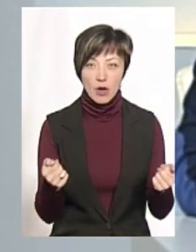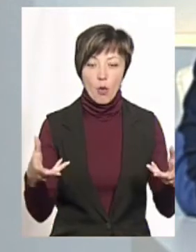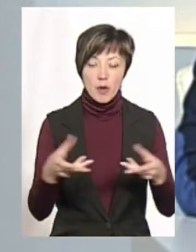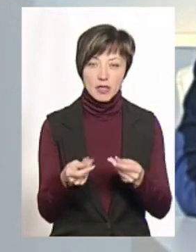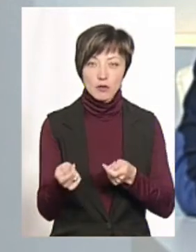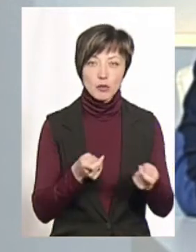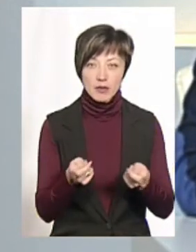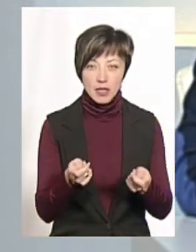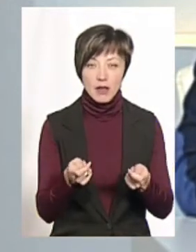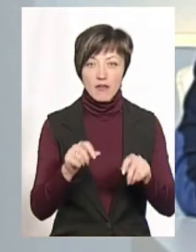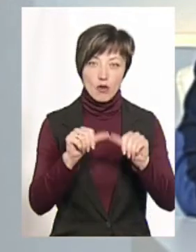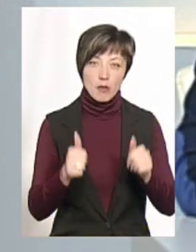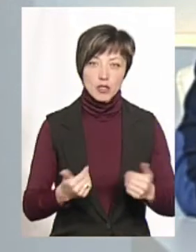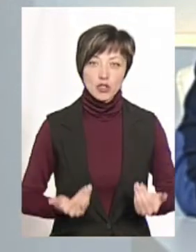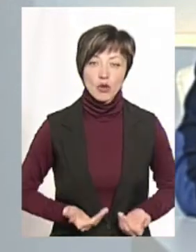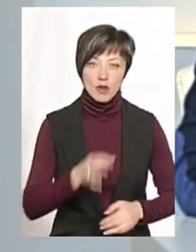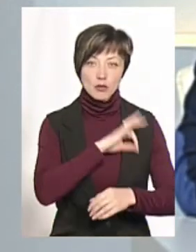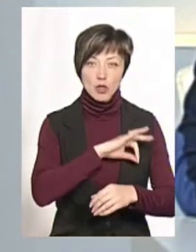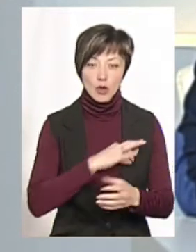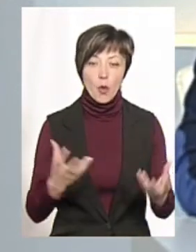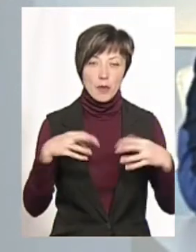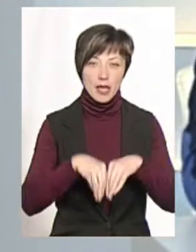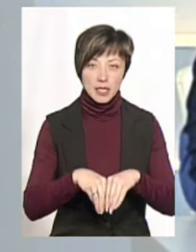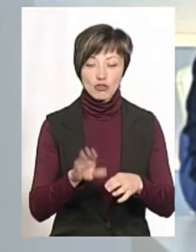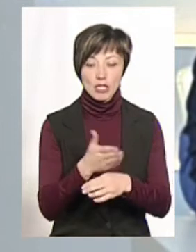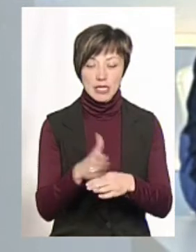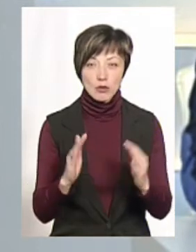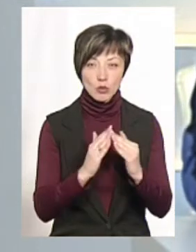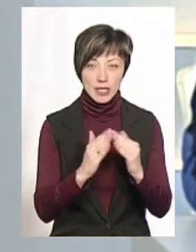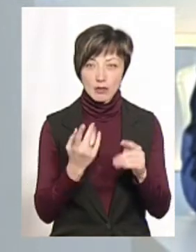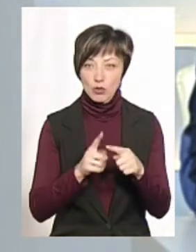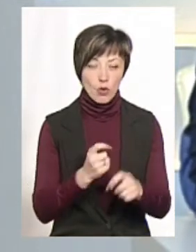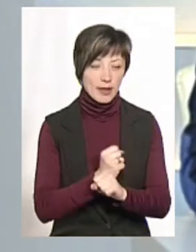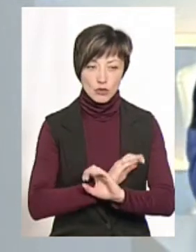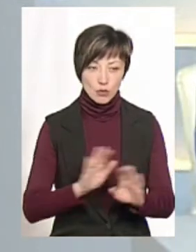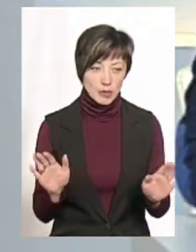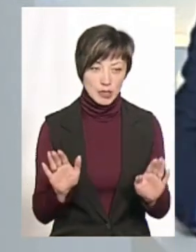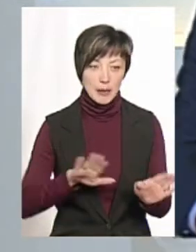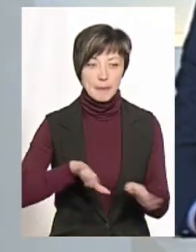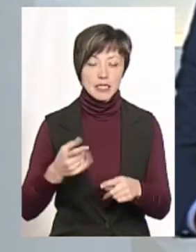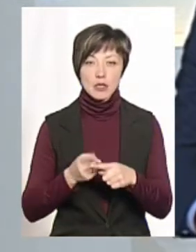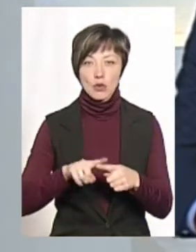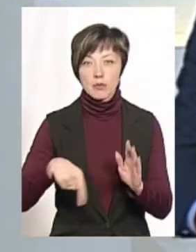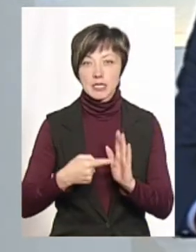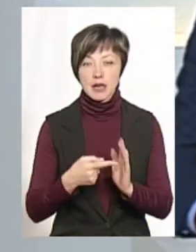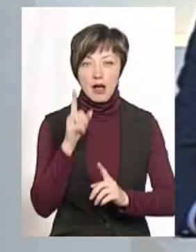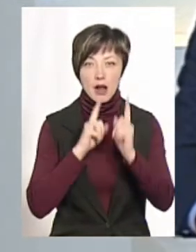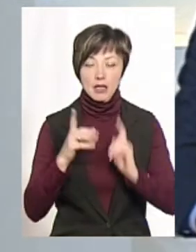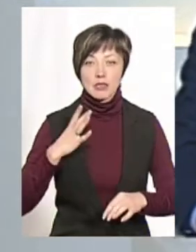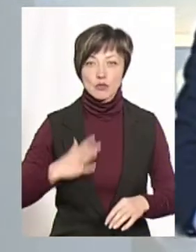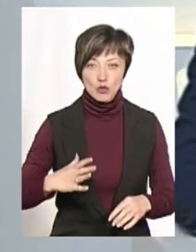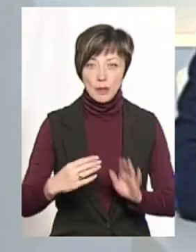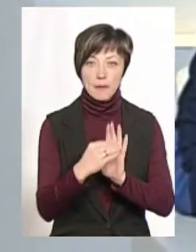кооперативного управителя в форматі житлово-експлуатаційного об'єднання. Частина будинків цього не зробила. І після того міська рада була